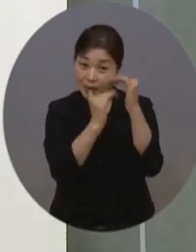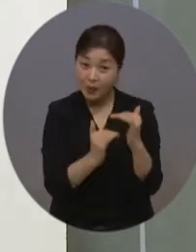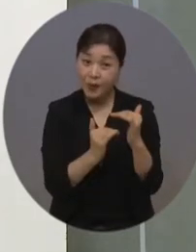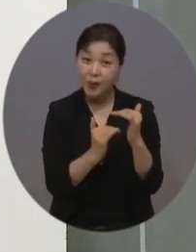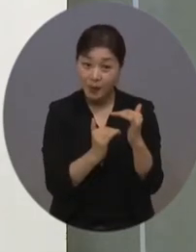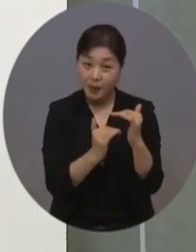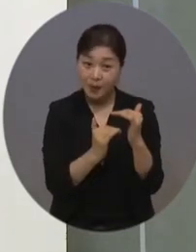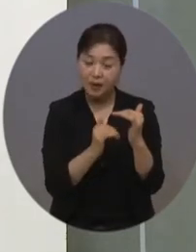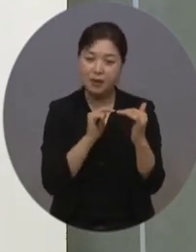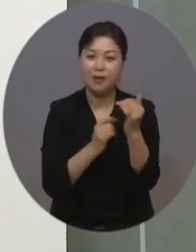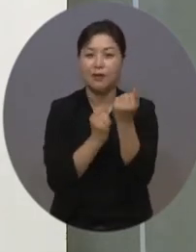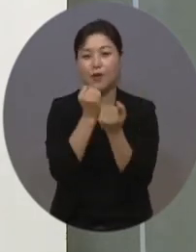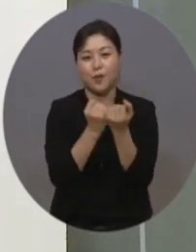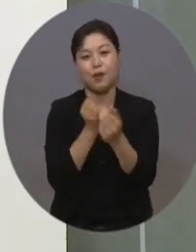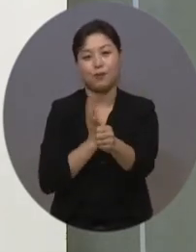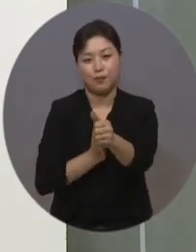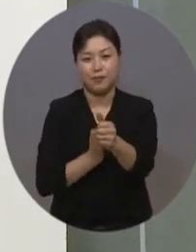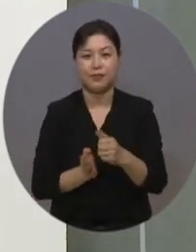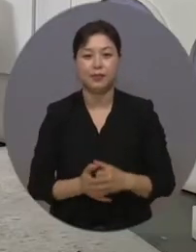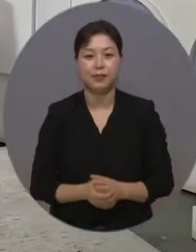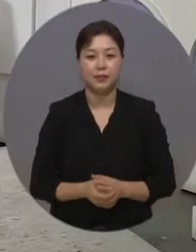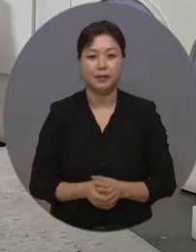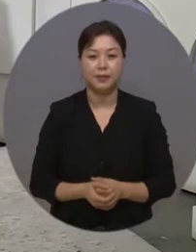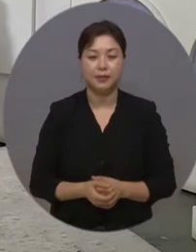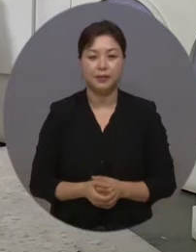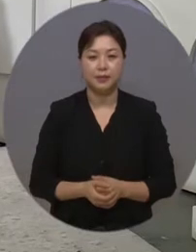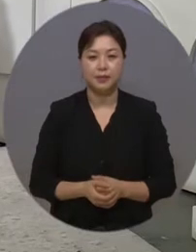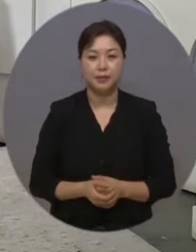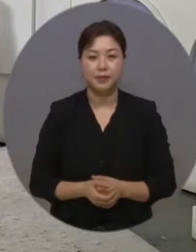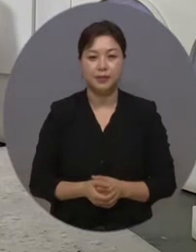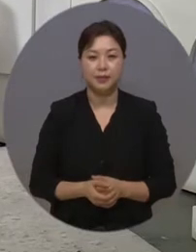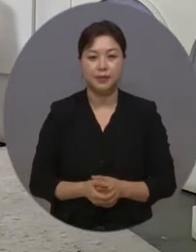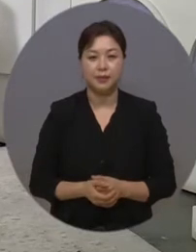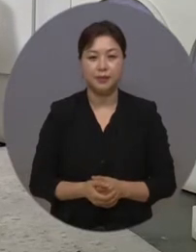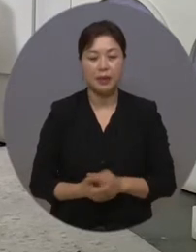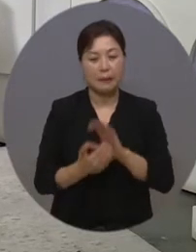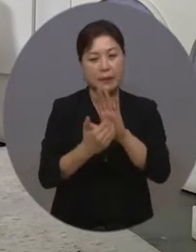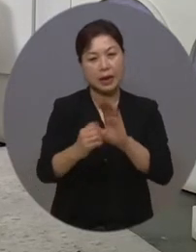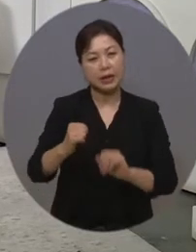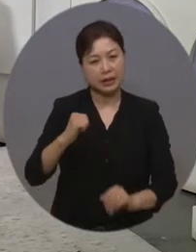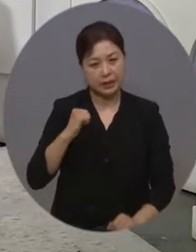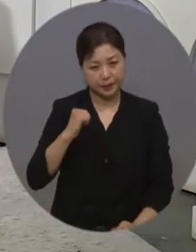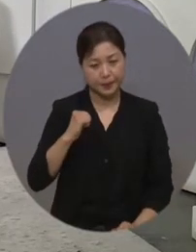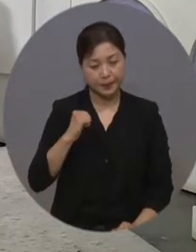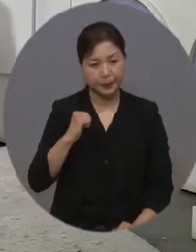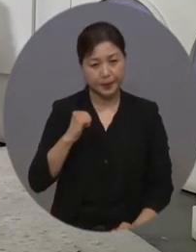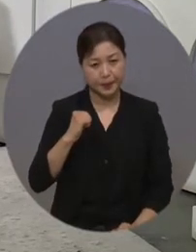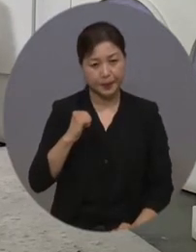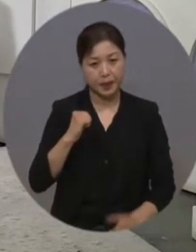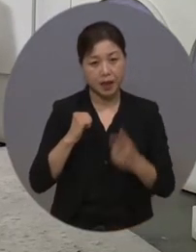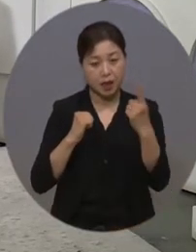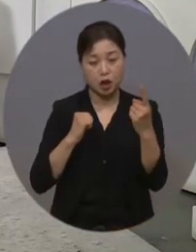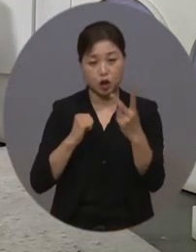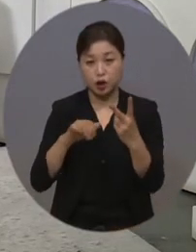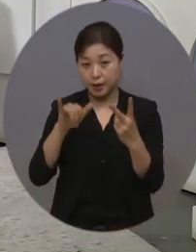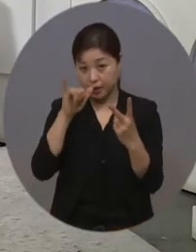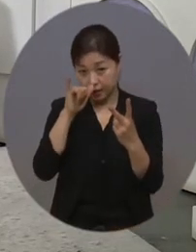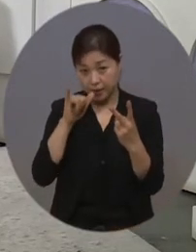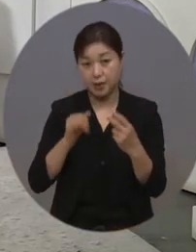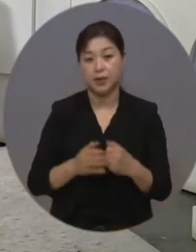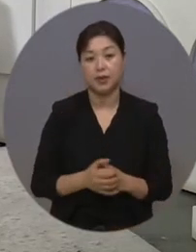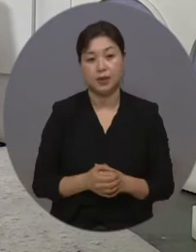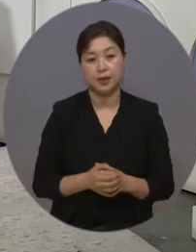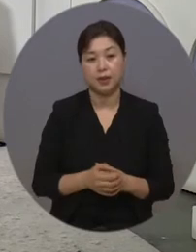좀 설명 주시죠. 예. 이제 우리가 면역력은 뭐 크게는 두 가지가 있습니다. 하나는